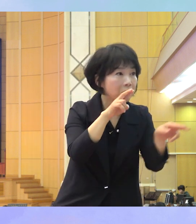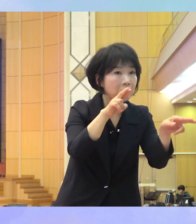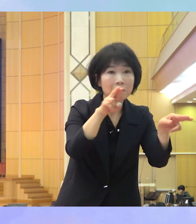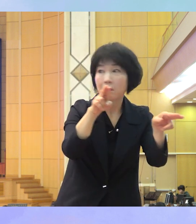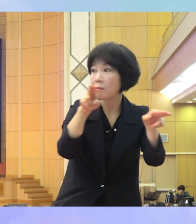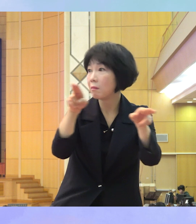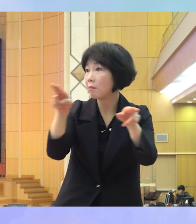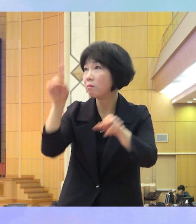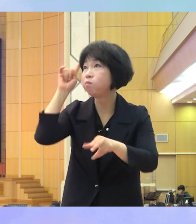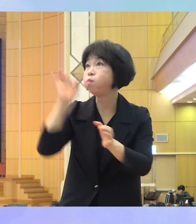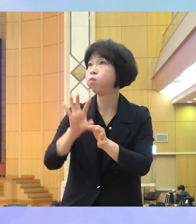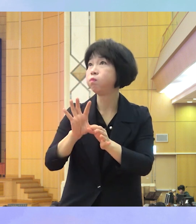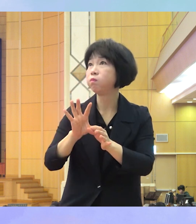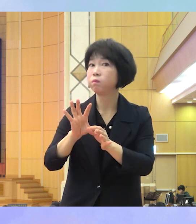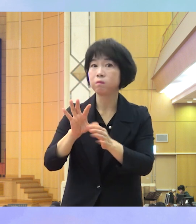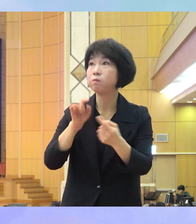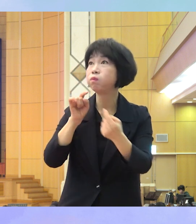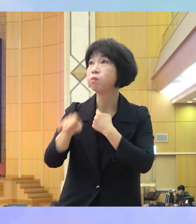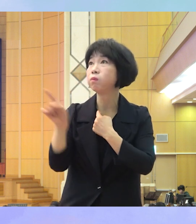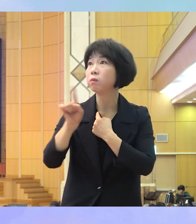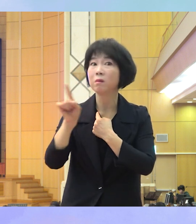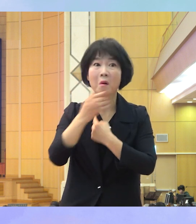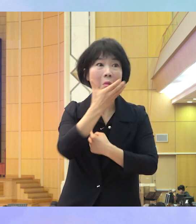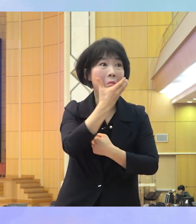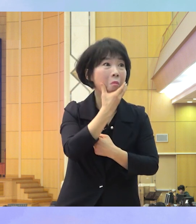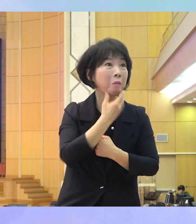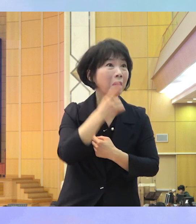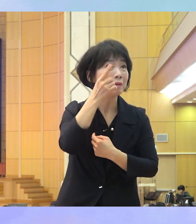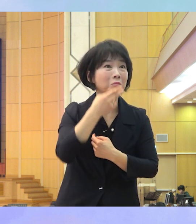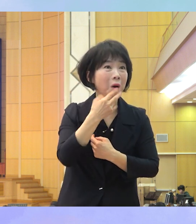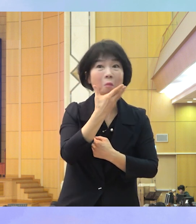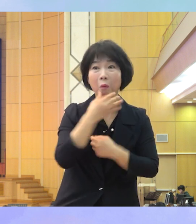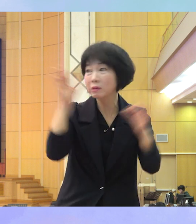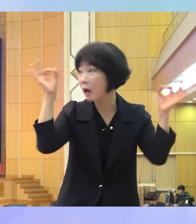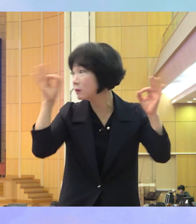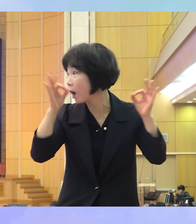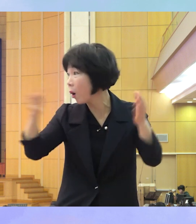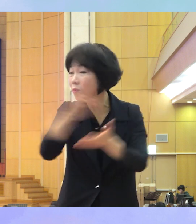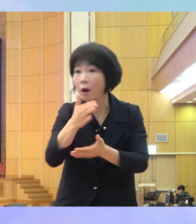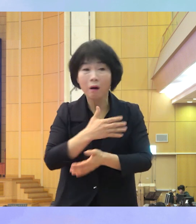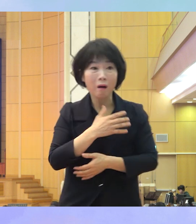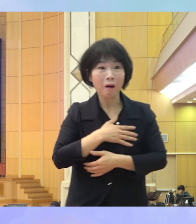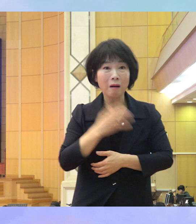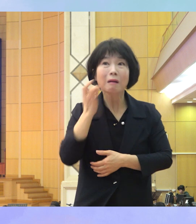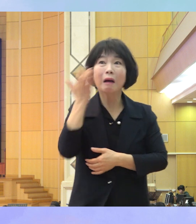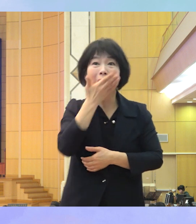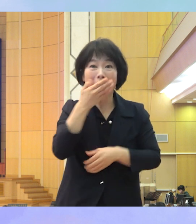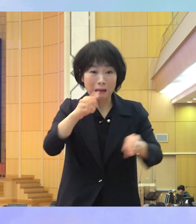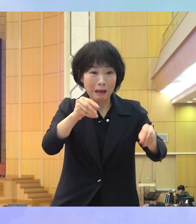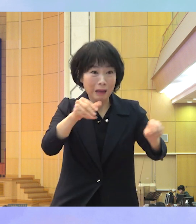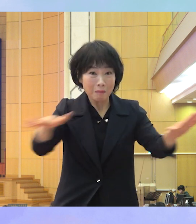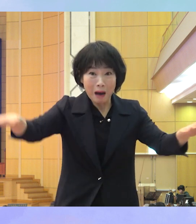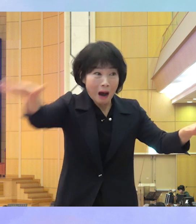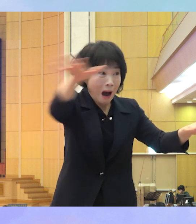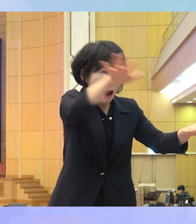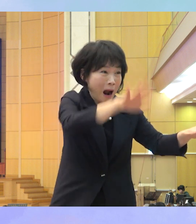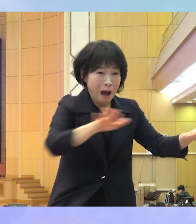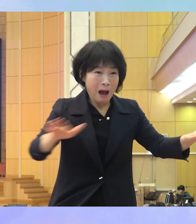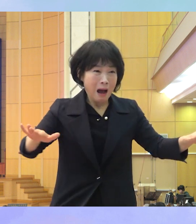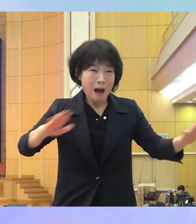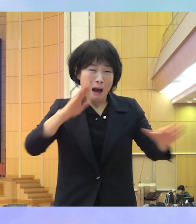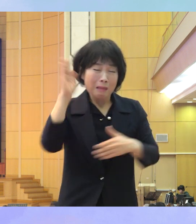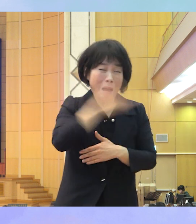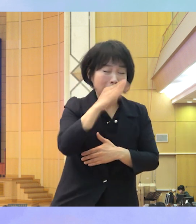솜털만큼도 보이지 않아요. 가나안 땅에 도착하고 보니까 가나안 땅은 완전히 황폐된 곳,